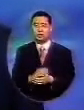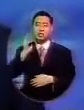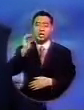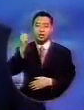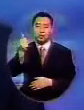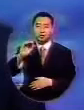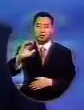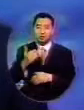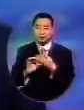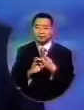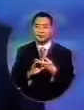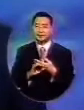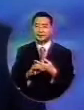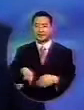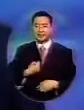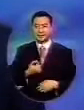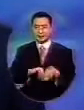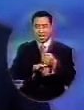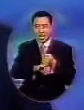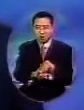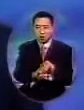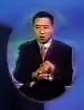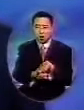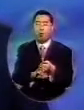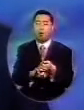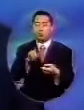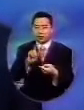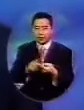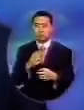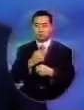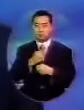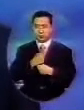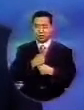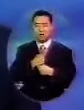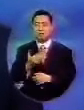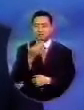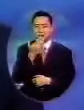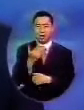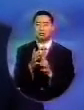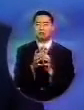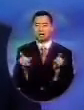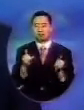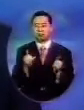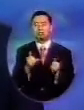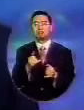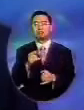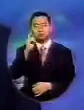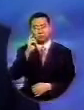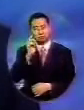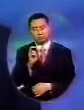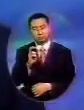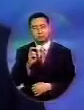대통령이 되면 자신이 한 약속을 꼭 지킬 사람이라고 생각했습니다.